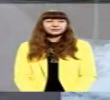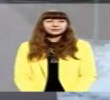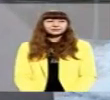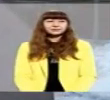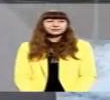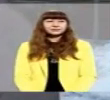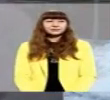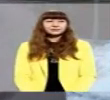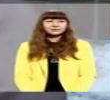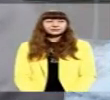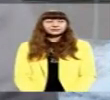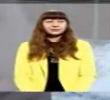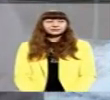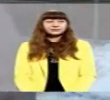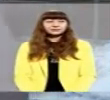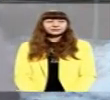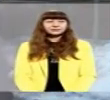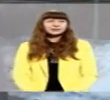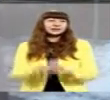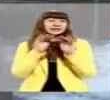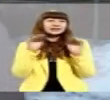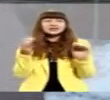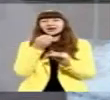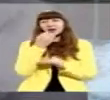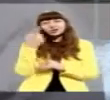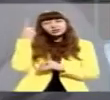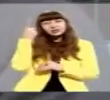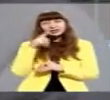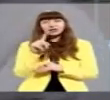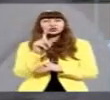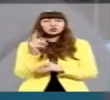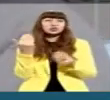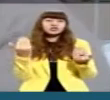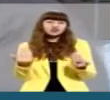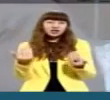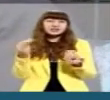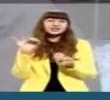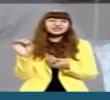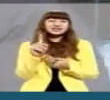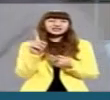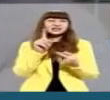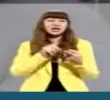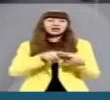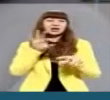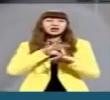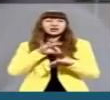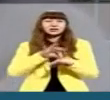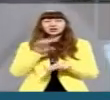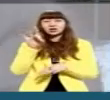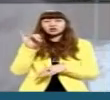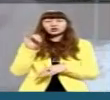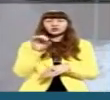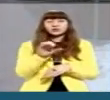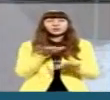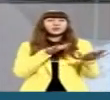Пандемия екенін балалар жақсы түсінеді. Дегенмен бала көңілдері жаңа жылды күтеді. Сыйлықтар алғысы келеді. Жыл бойы жақсы оқып, қандай